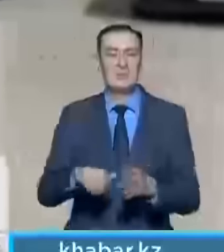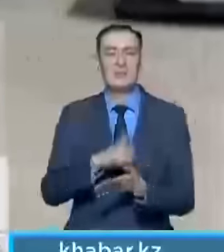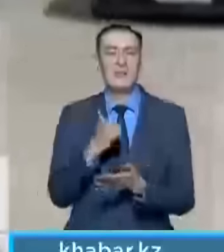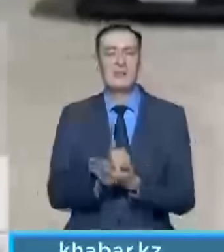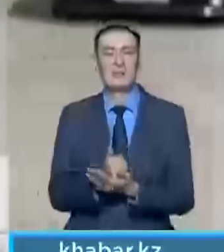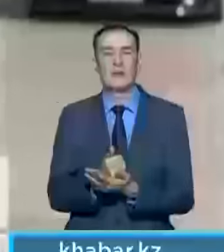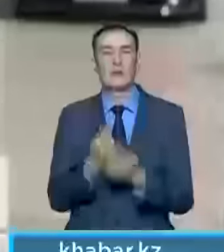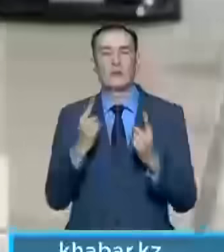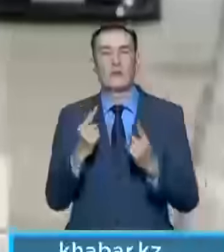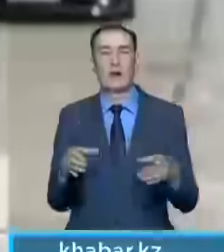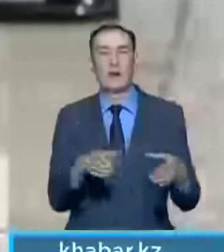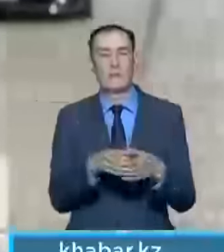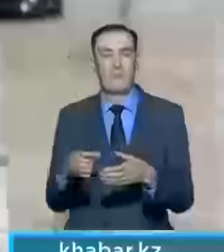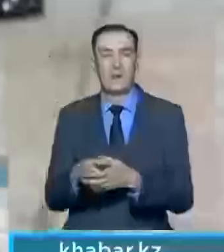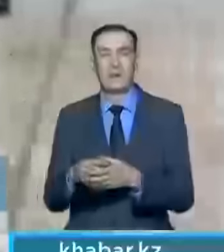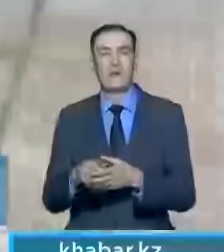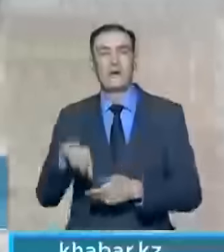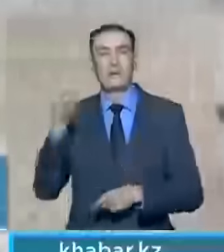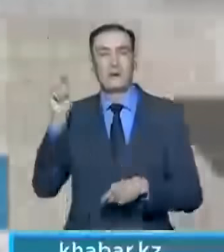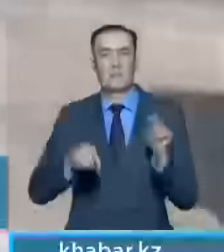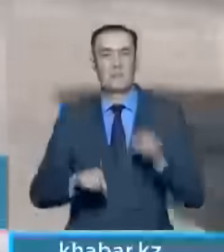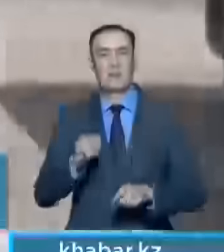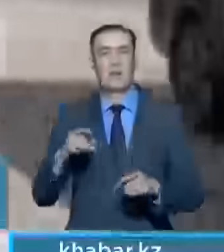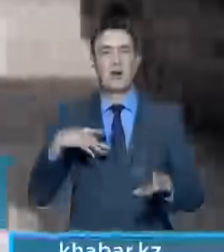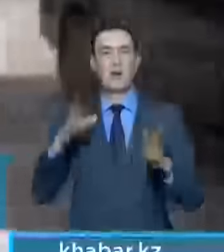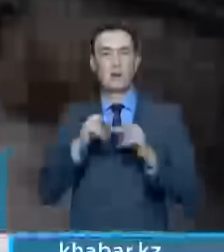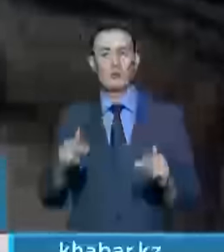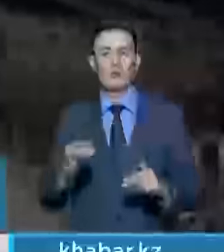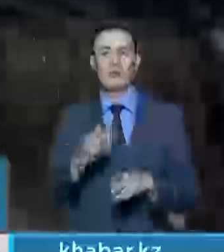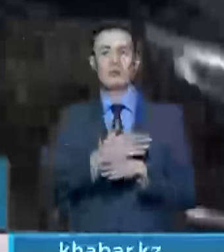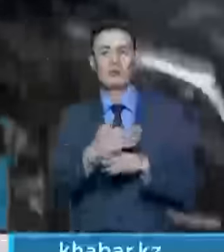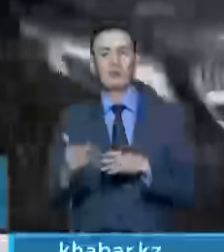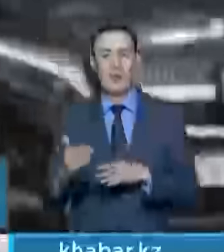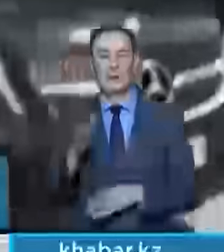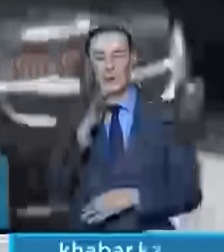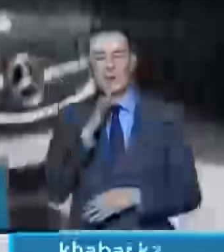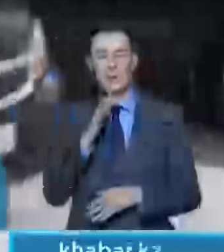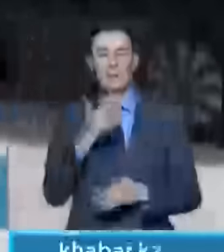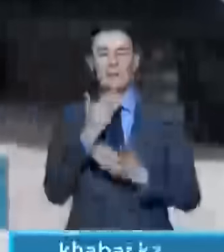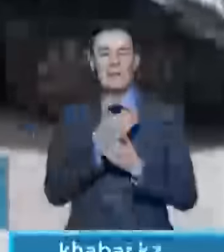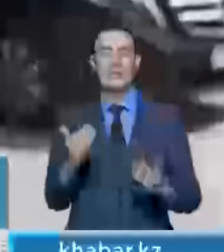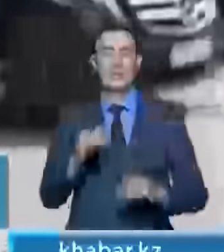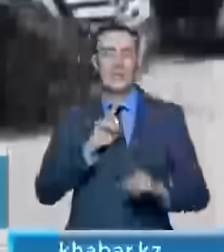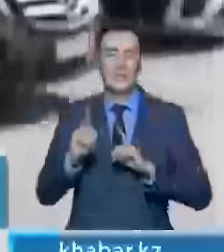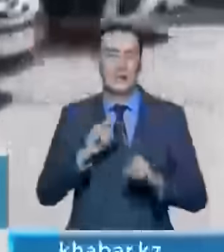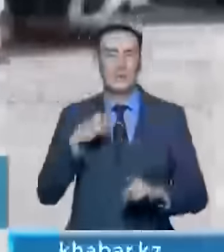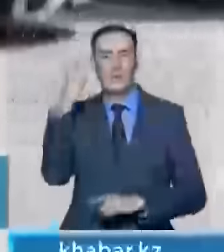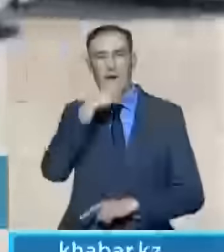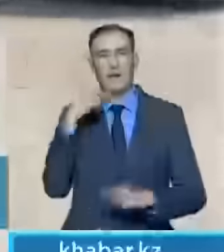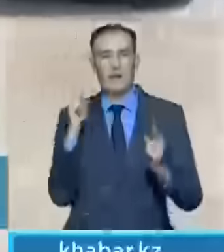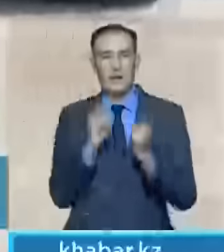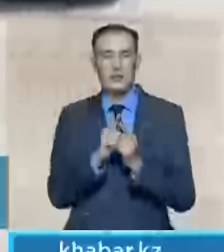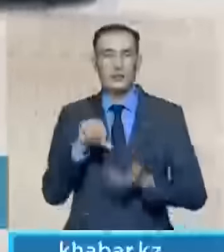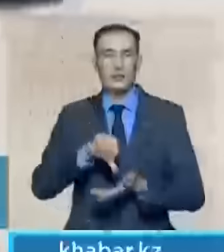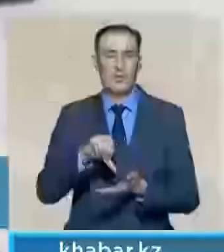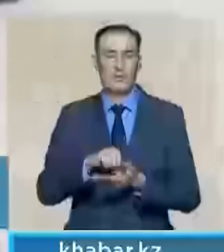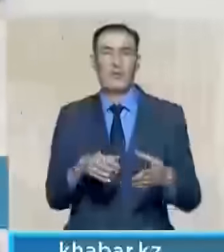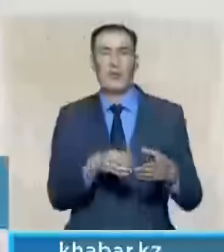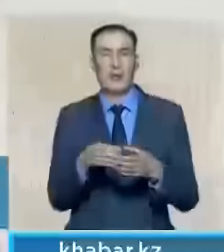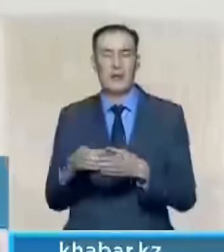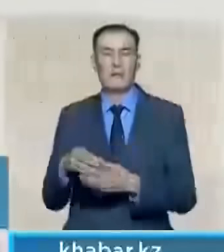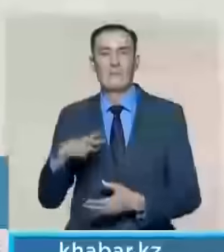ключевых ведомств, постепенно прибывают в Ақорду. И хотя спустя с момента последних переговоров тет-а-тет и с участием этих же